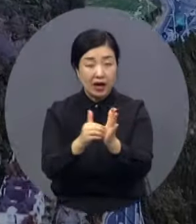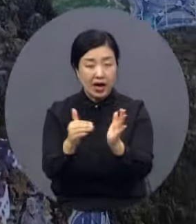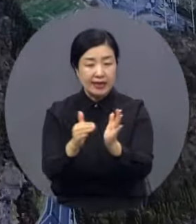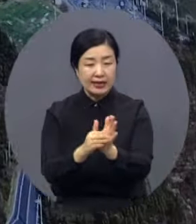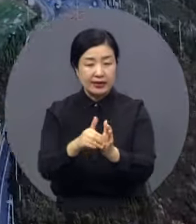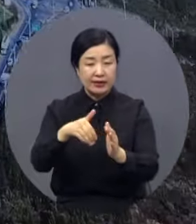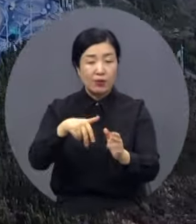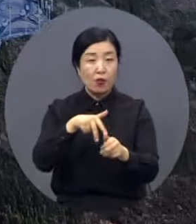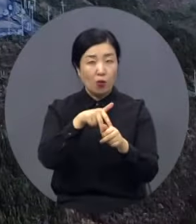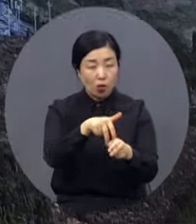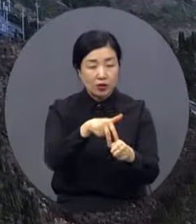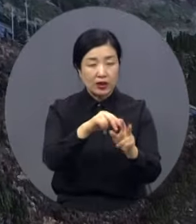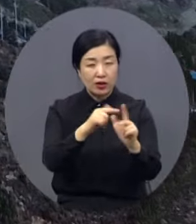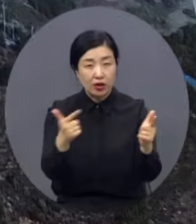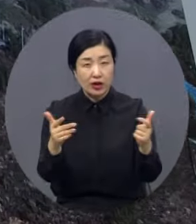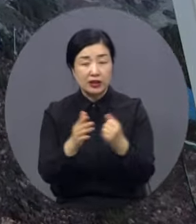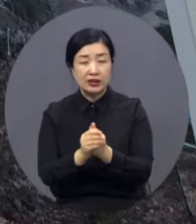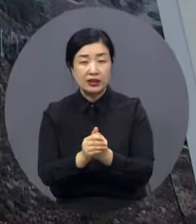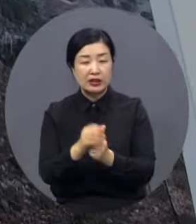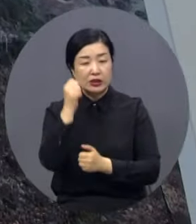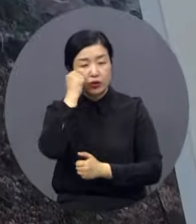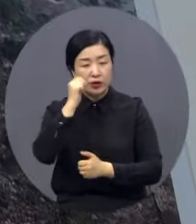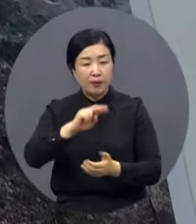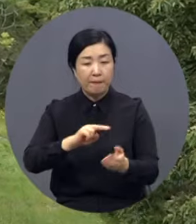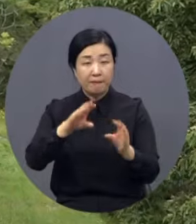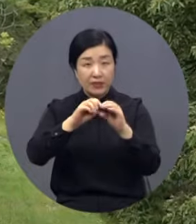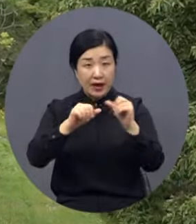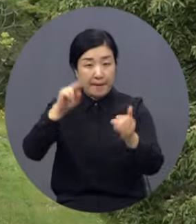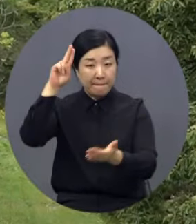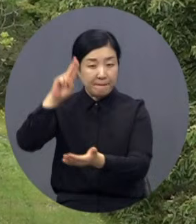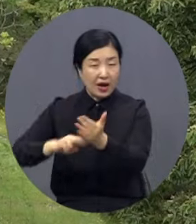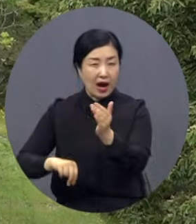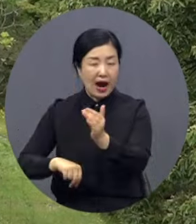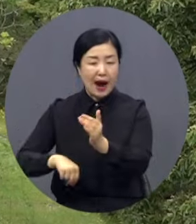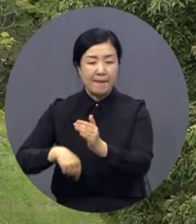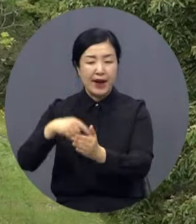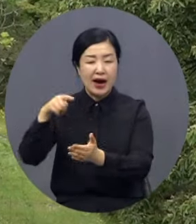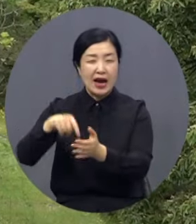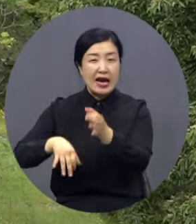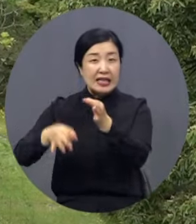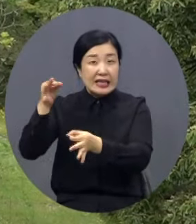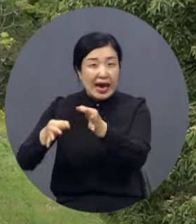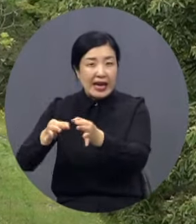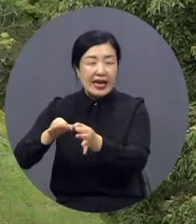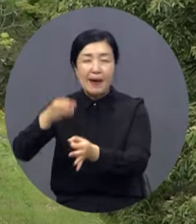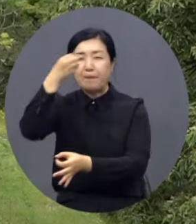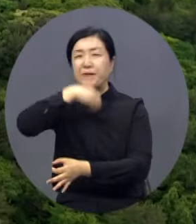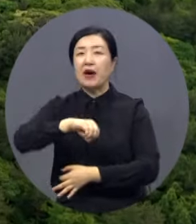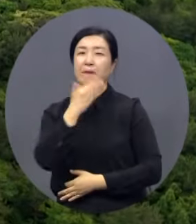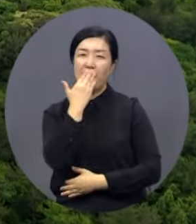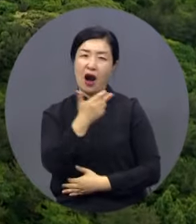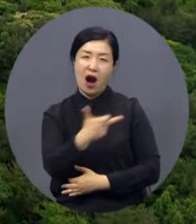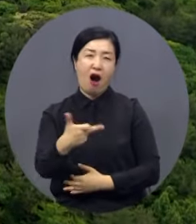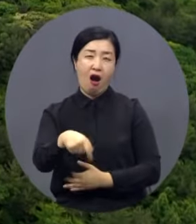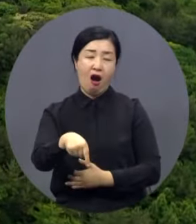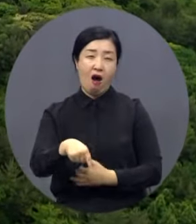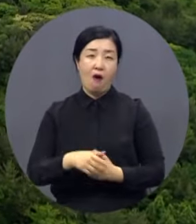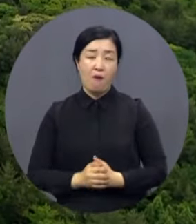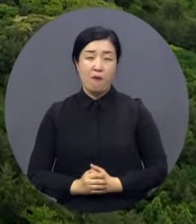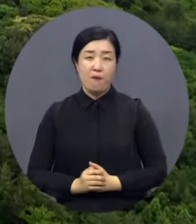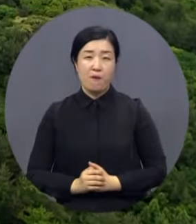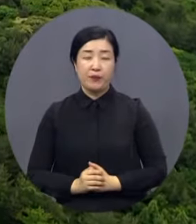목장에서 리조트 부지로 변신한 땅을 팔아 막대한 시세 차익을 챙길 수 있게 됩니다 MBC